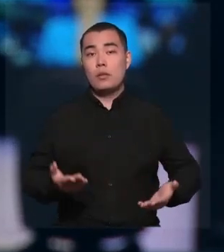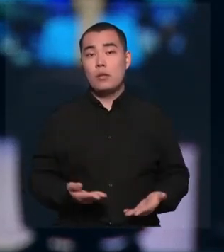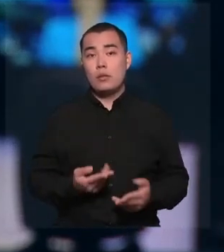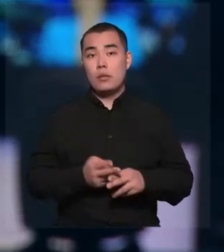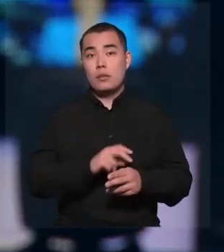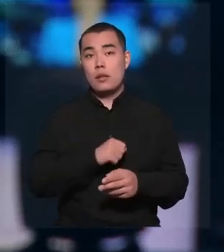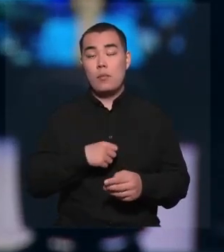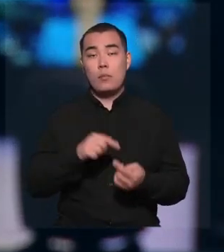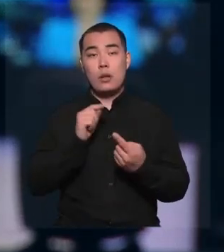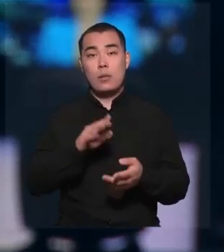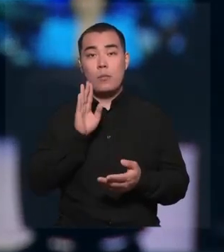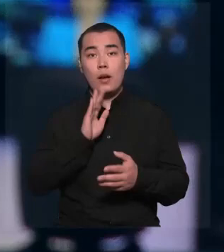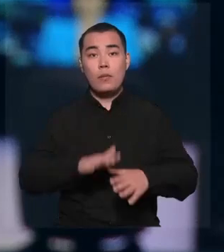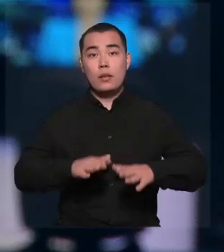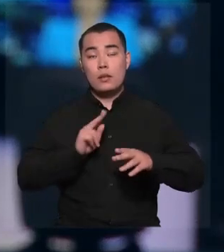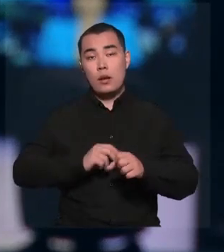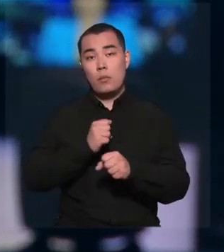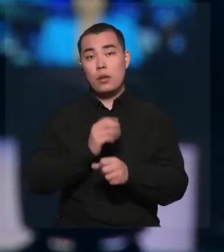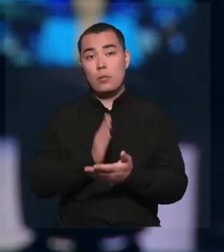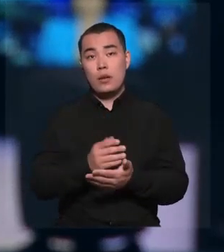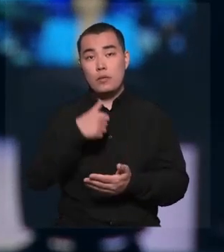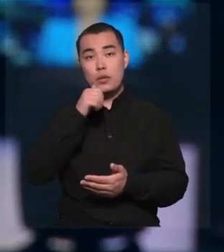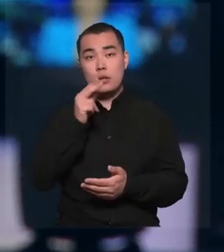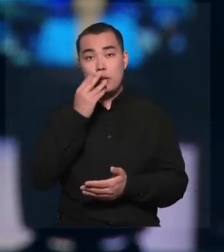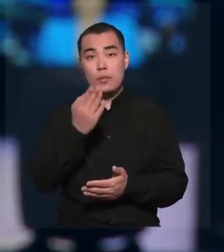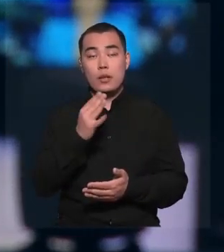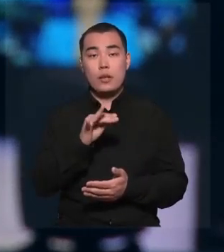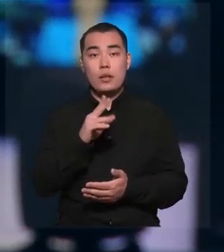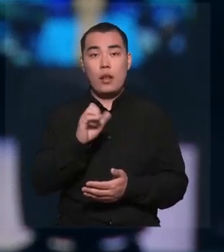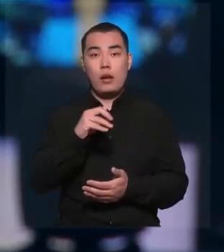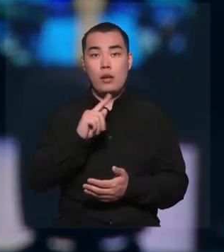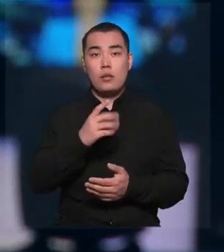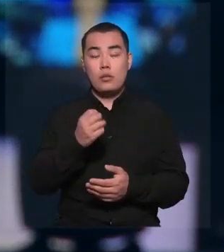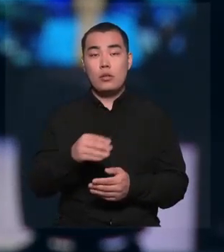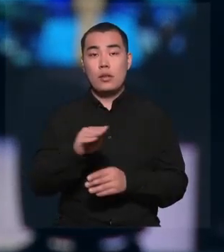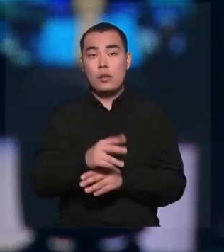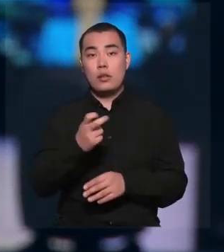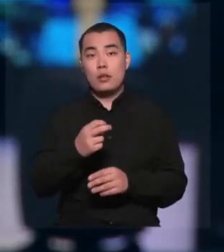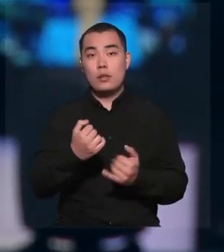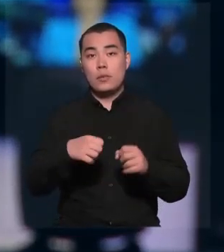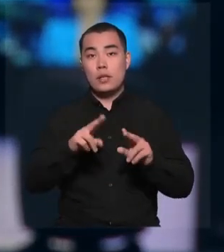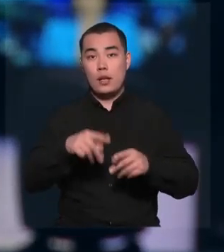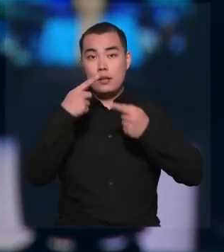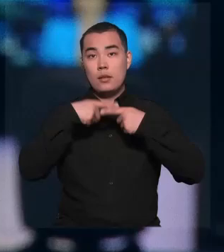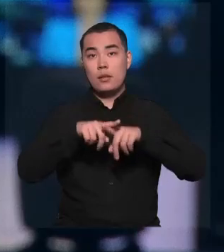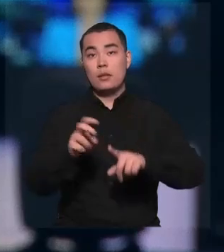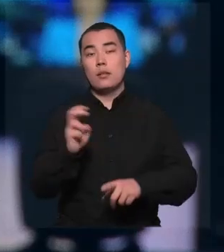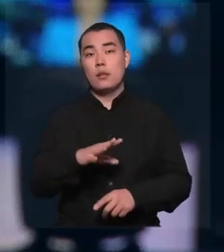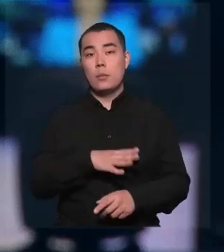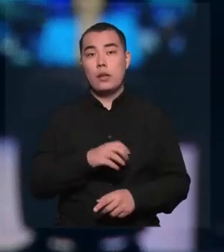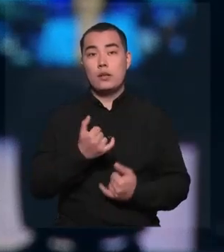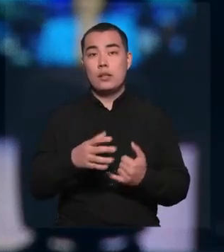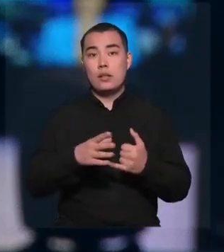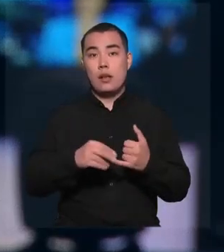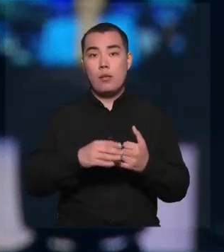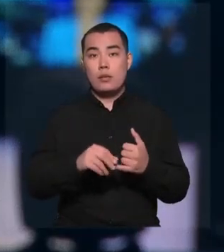қарсы тиісті шаралардың барлығы атқарылып жатыр. Кеше Шымкент пен Тараздан қосымша 200-ден аса арнайы техника жеткізілген. Аймақтағы